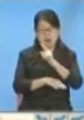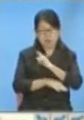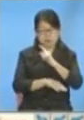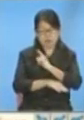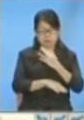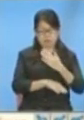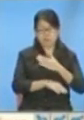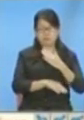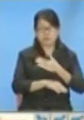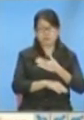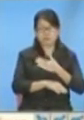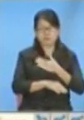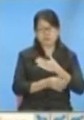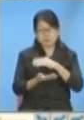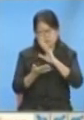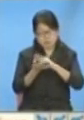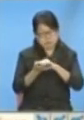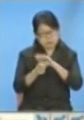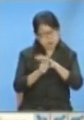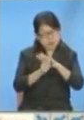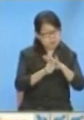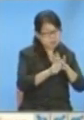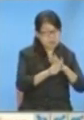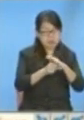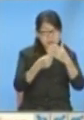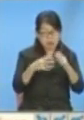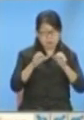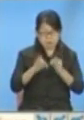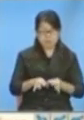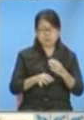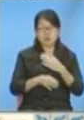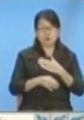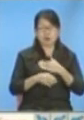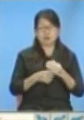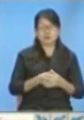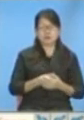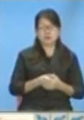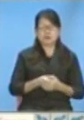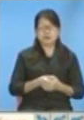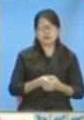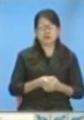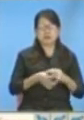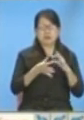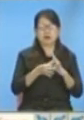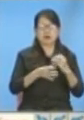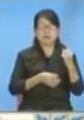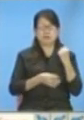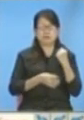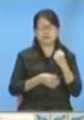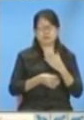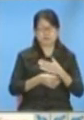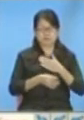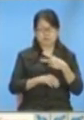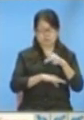ว่าได้เนื้อหาสาระพอสมควรหรือยังซึ่งตรงนั้นนะฮะก็เป็นอำนาจของผู้ทำห